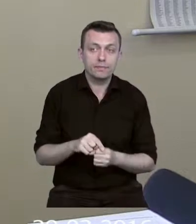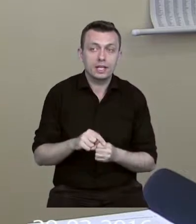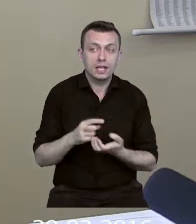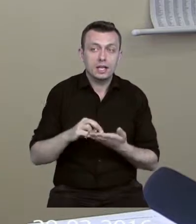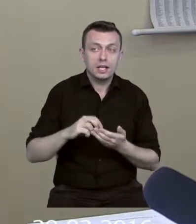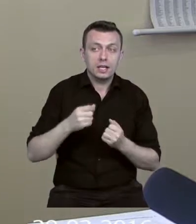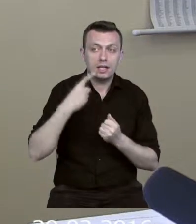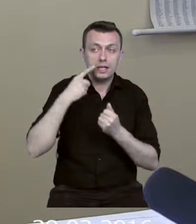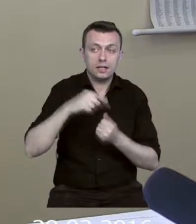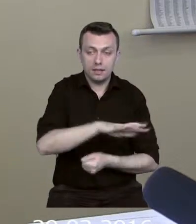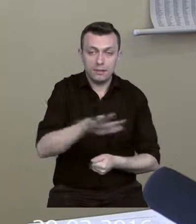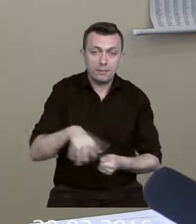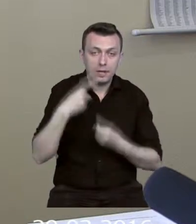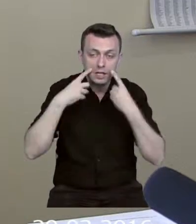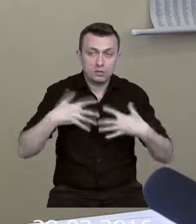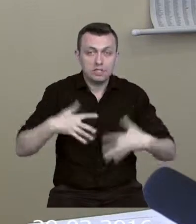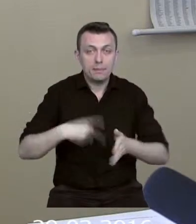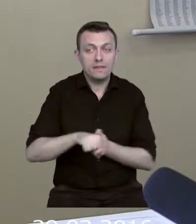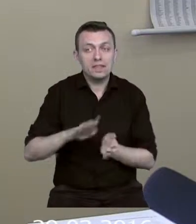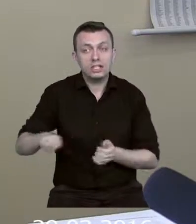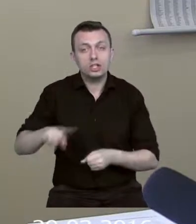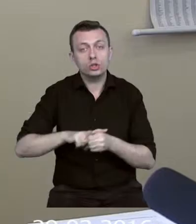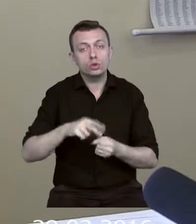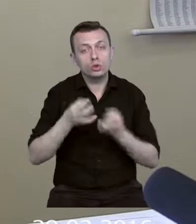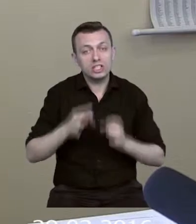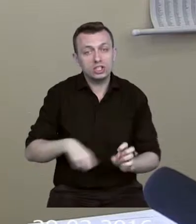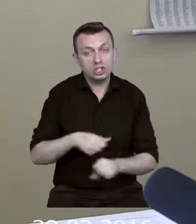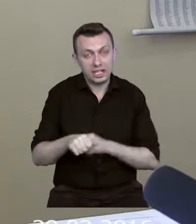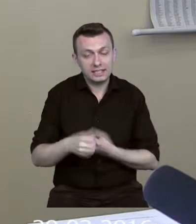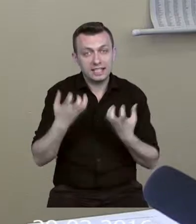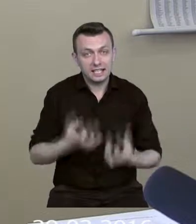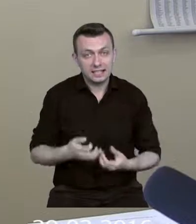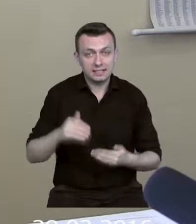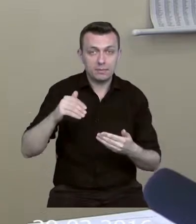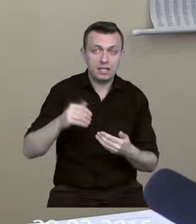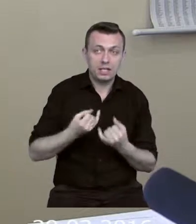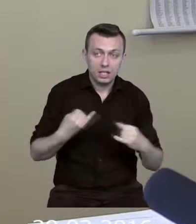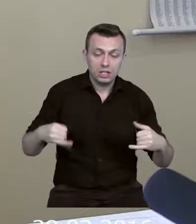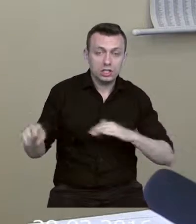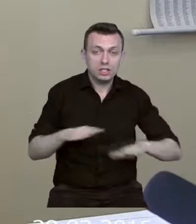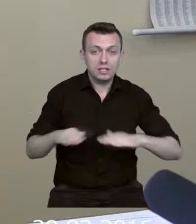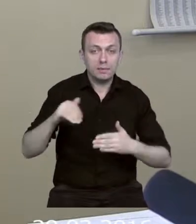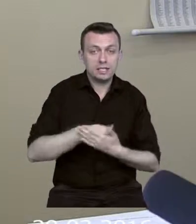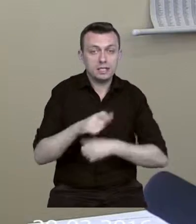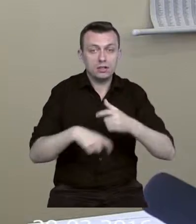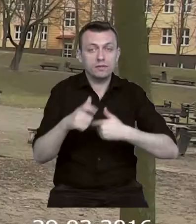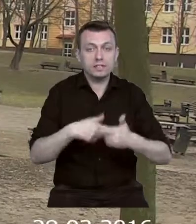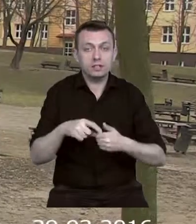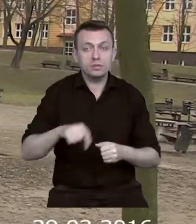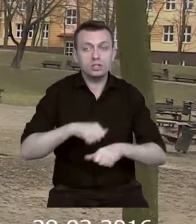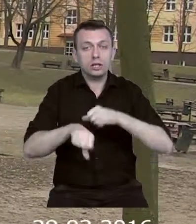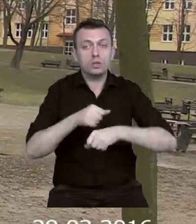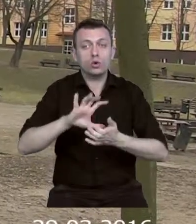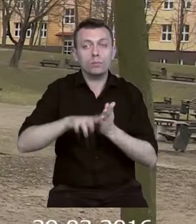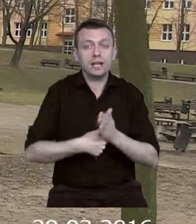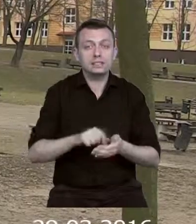zabaw, który jest dzisiaj, więc chcemy nowy plac zabaw robić właśnie w tej niece. To są rzeczy, które związane są z placem zabaw. W tym